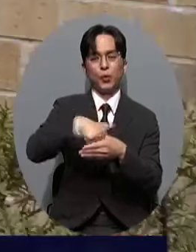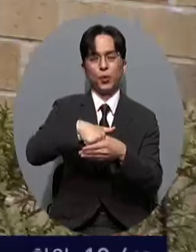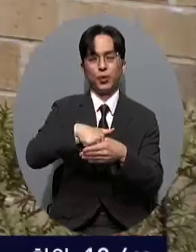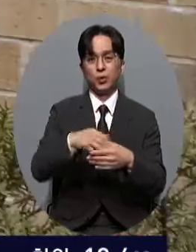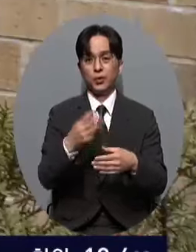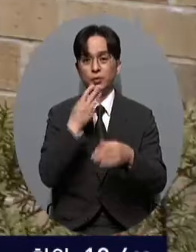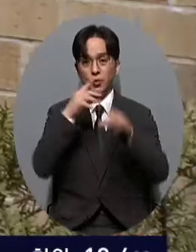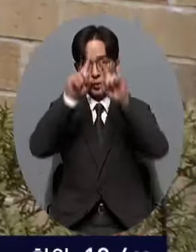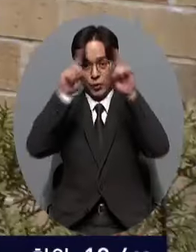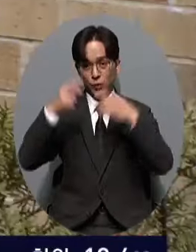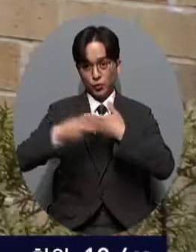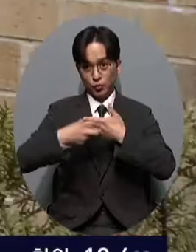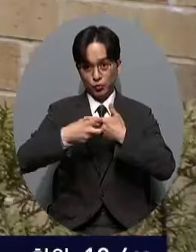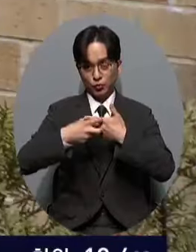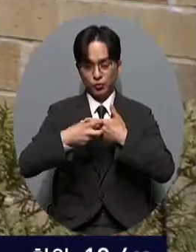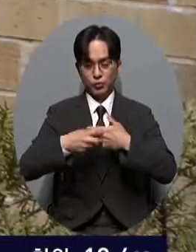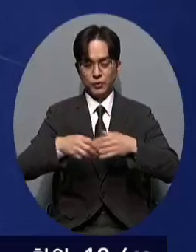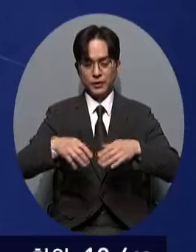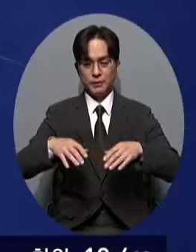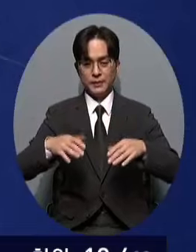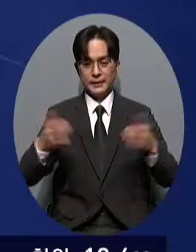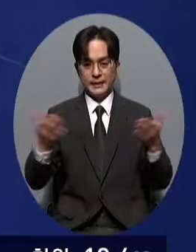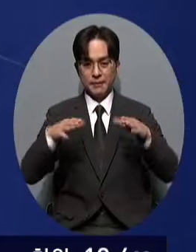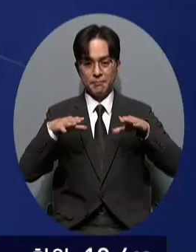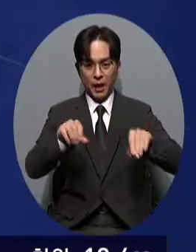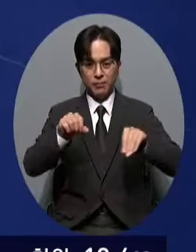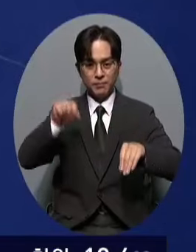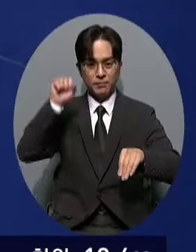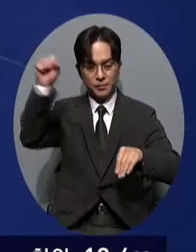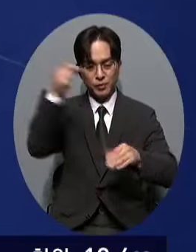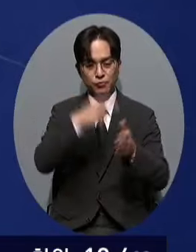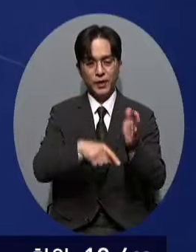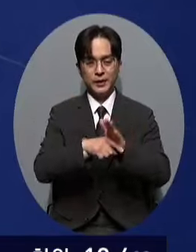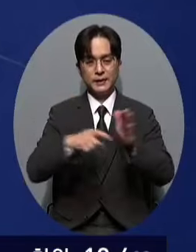총파업 논의 긴급회의를 개최합니다. TV조선 안혜리입니다.